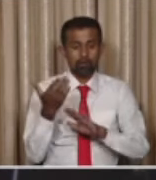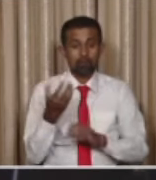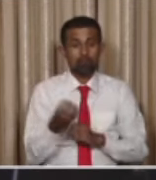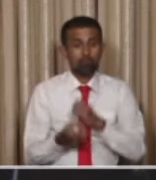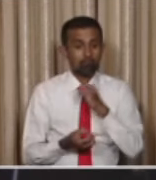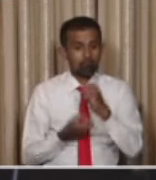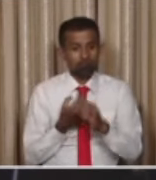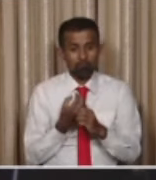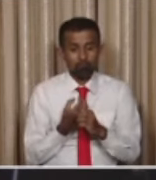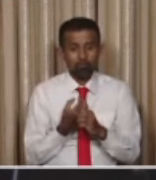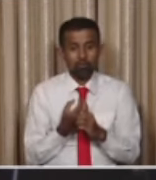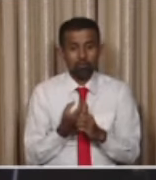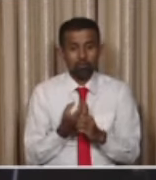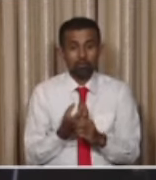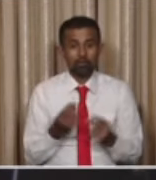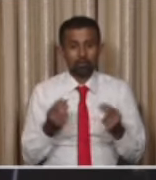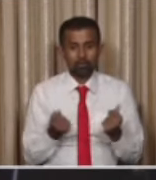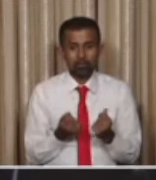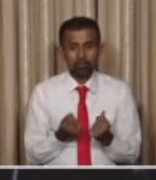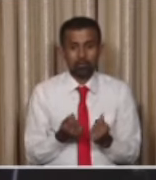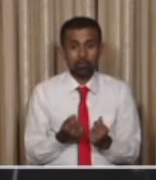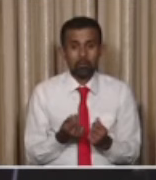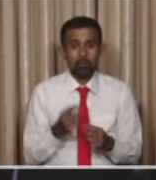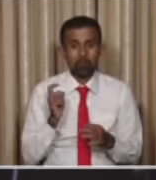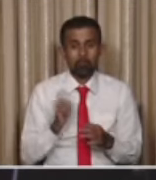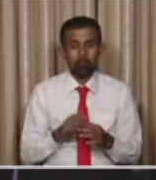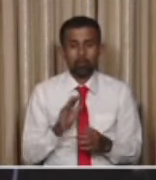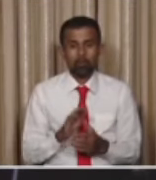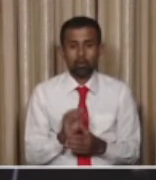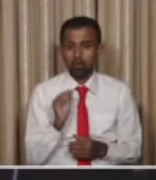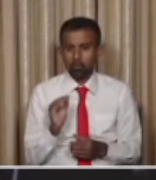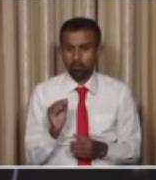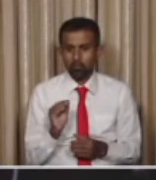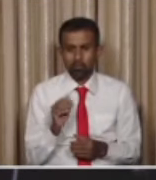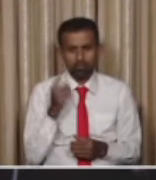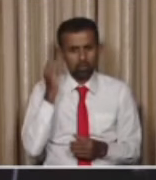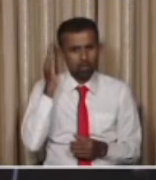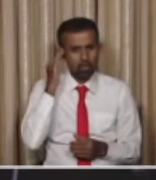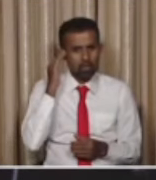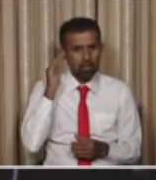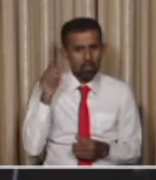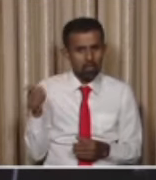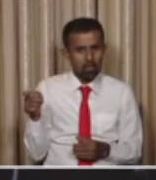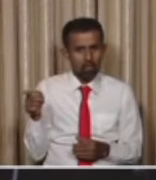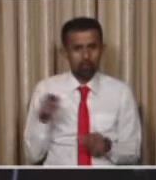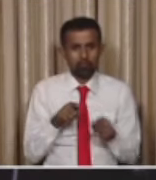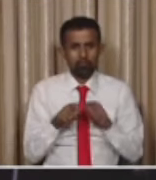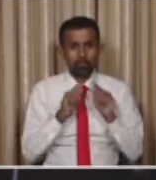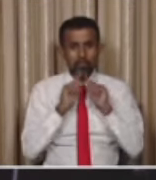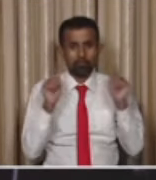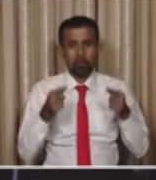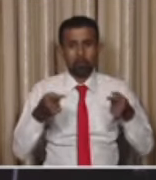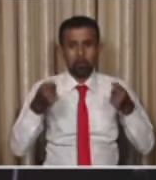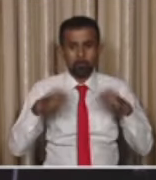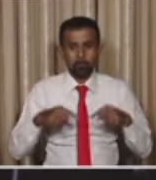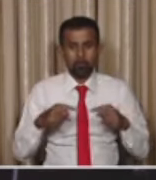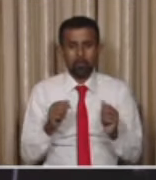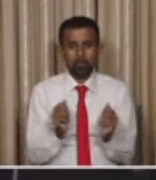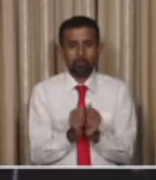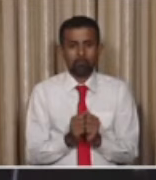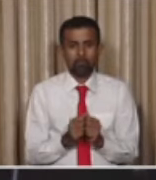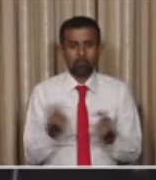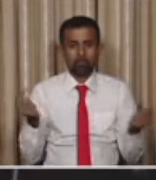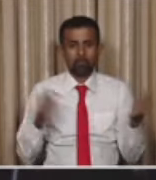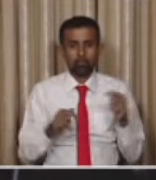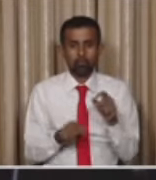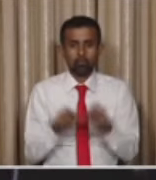ප්‍රචණ්ඩත්වයට පත්කිරීමේ ක්ෂණික තර්ජනයක් තිබිය යුතුය. නමුත් මෙම සැකකාරිය එම ප්‍රකාශය කළ පසු වැඩසටහනට සහභාගී